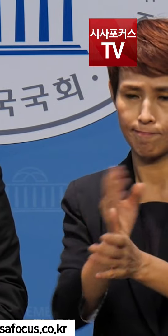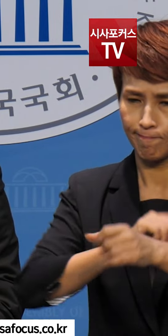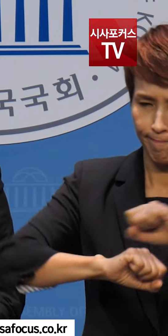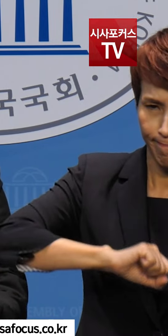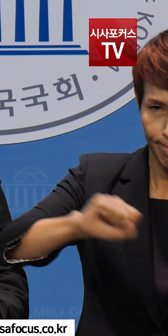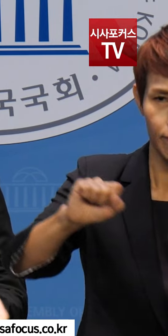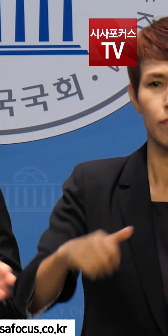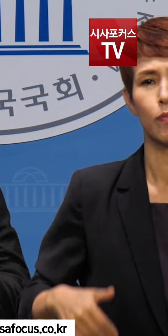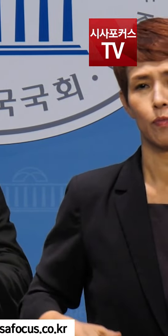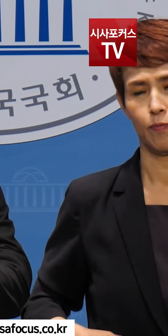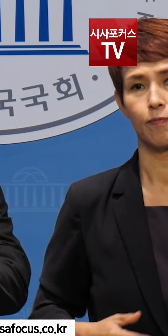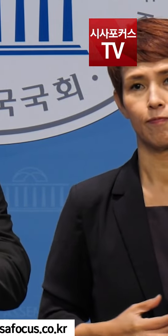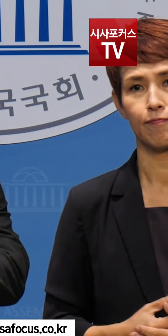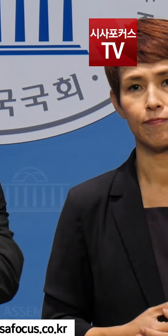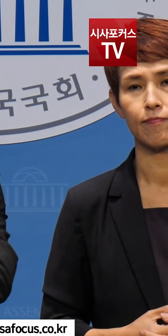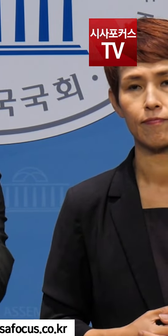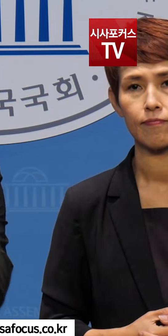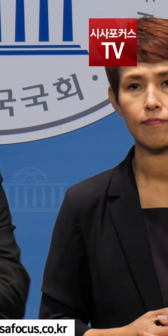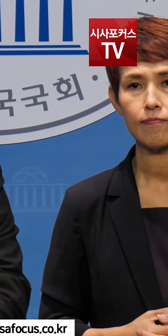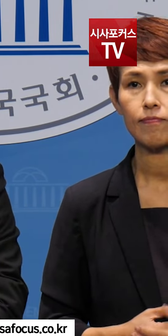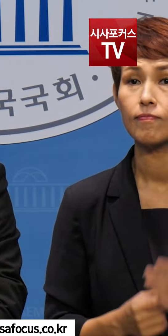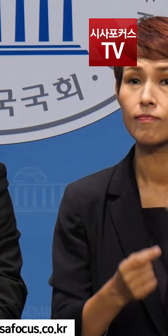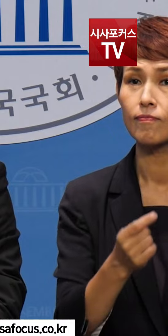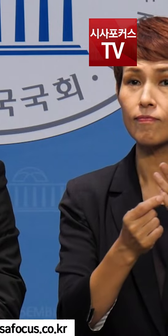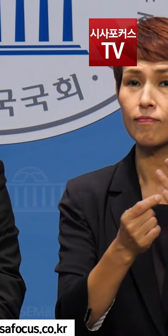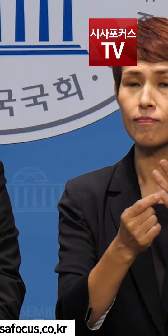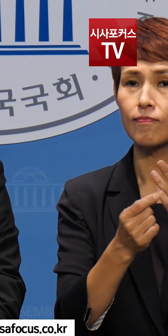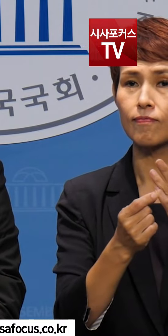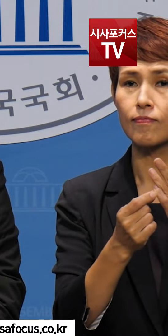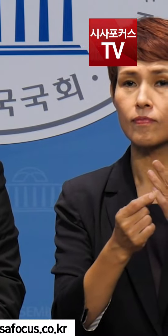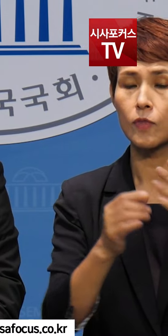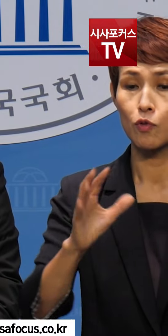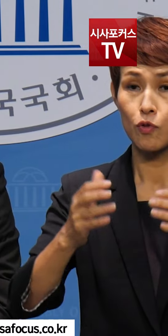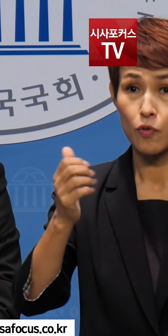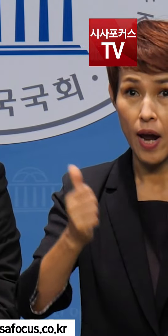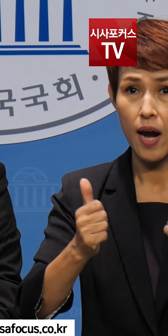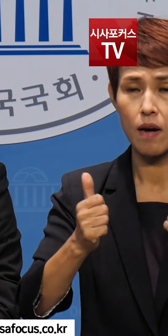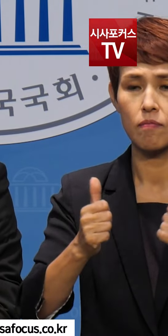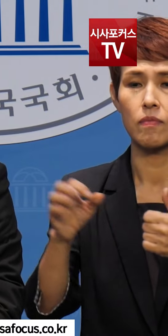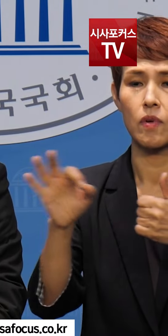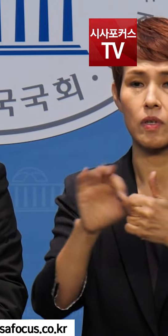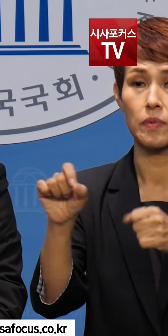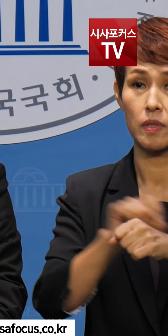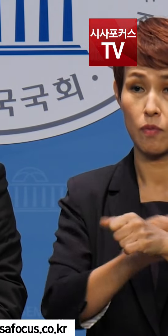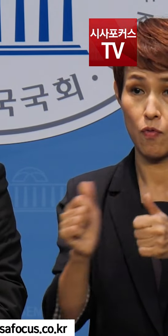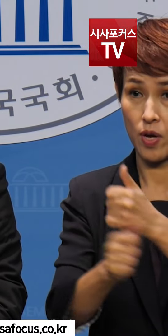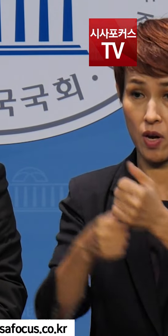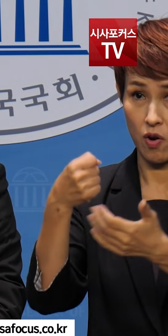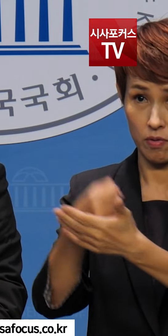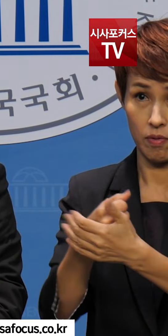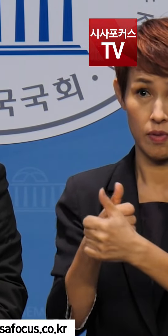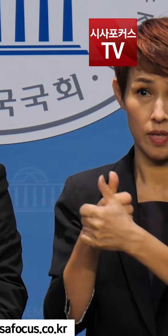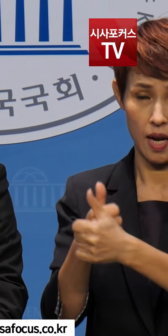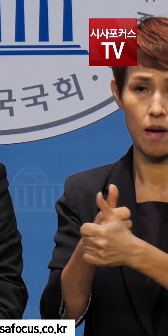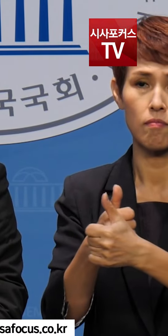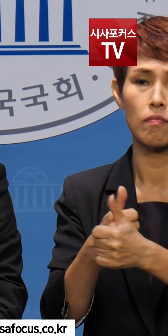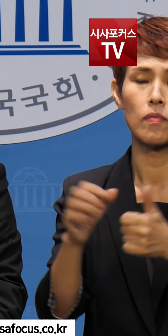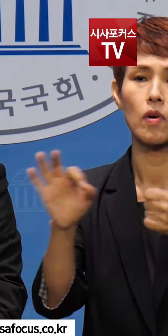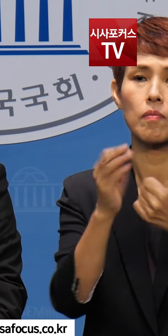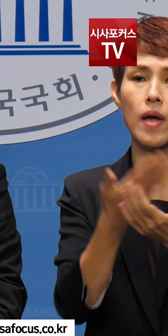정부를 견인해야 합니다. 8. 국회 연금특위 결정에 기초한 연금개혁